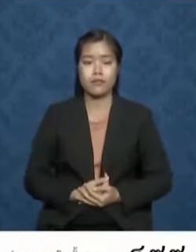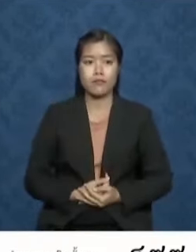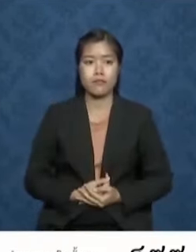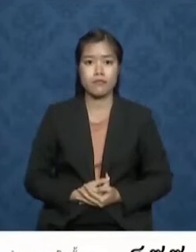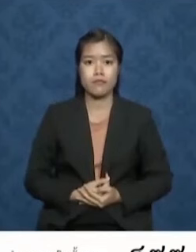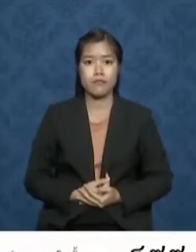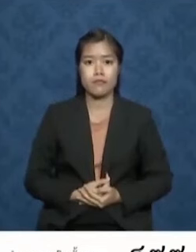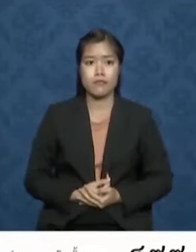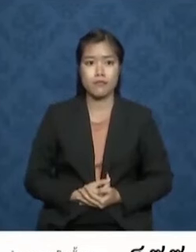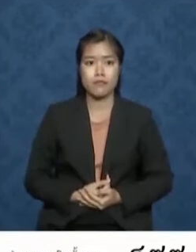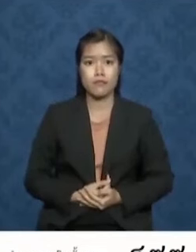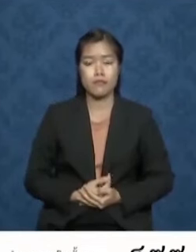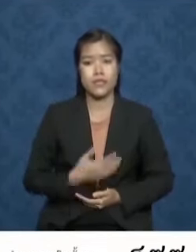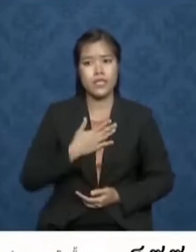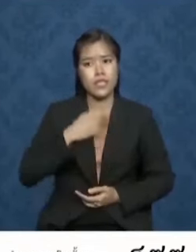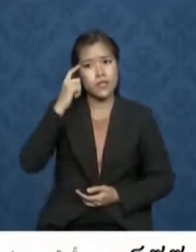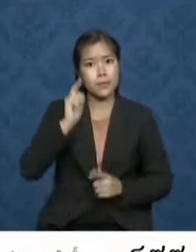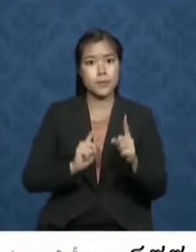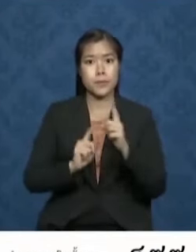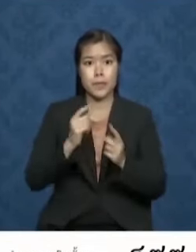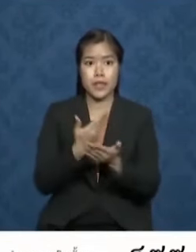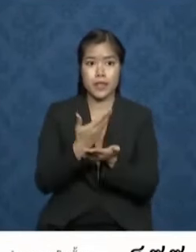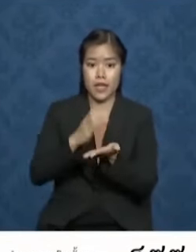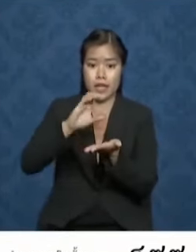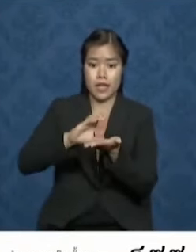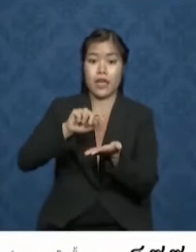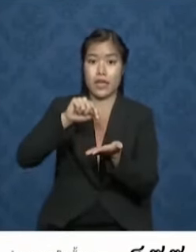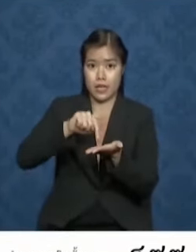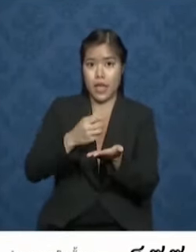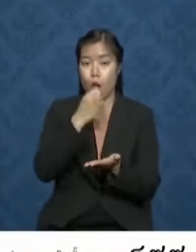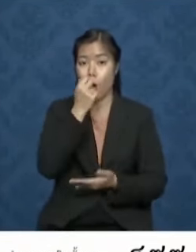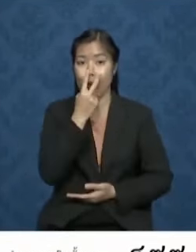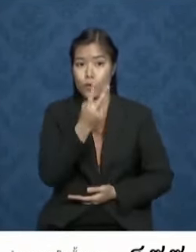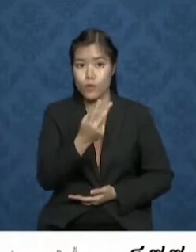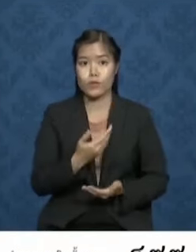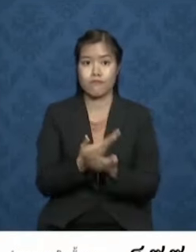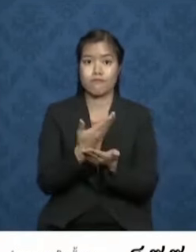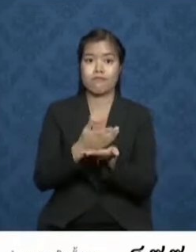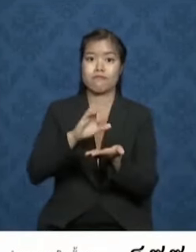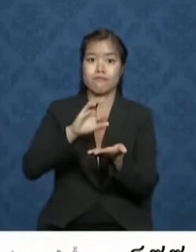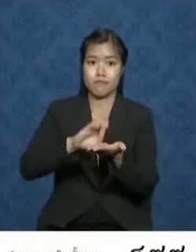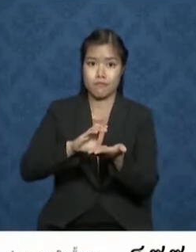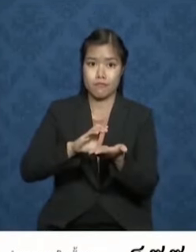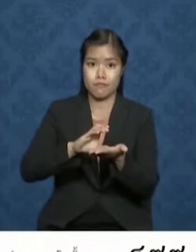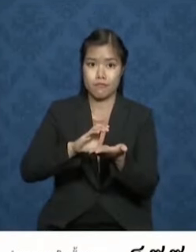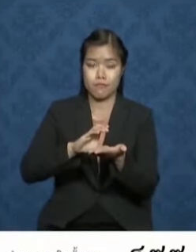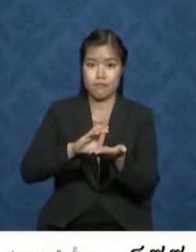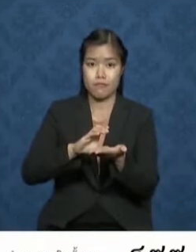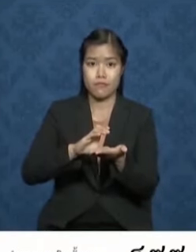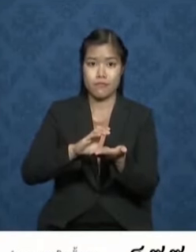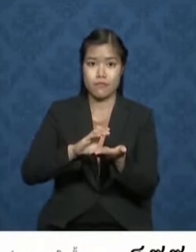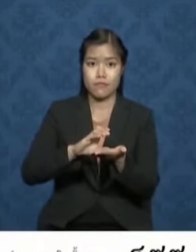ผมใช้วิธีการประมาณการจากงบประมาณส่วนนี้ครับท่านประธานลองดูงบประมาณค่าตอบ